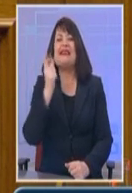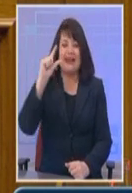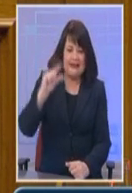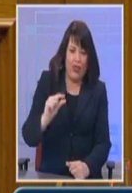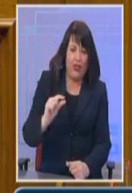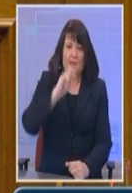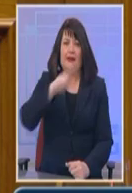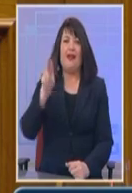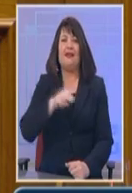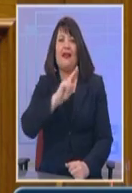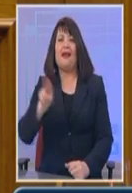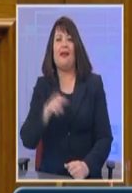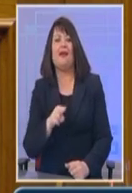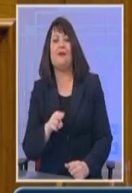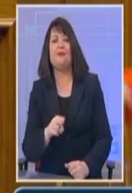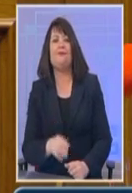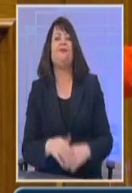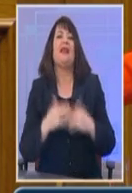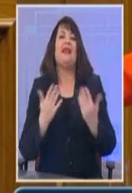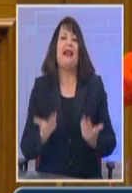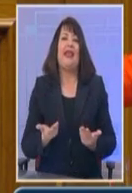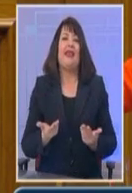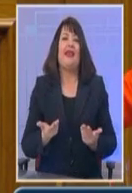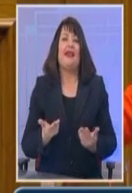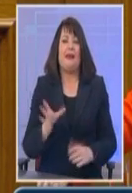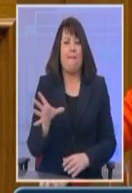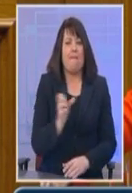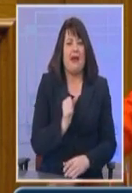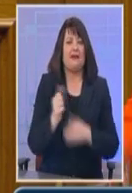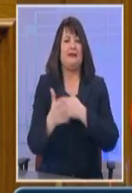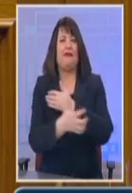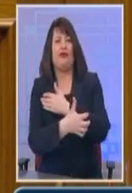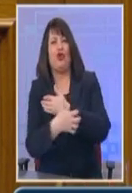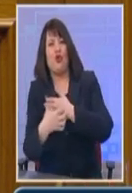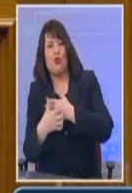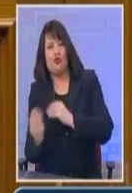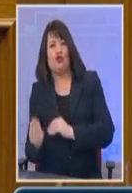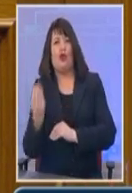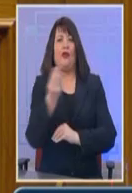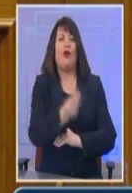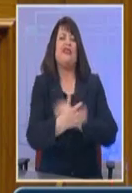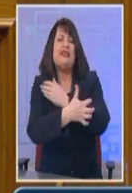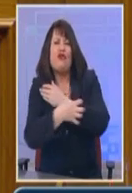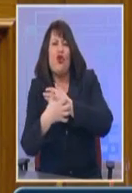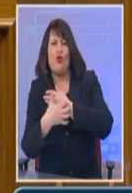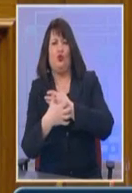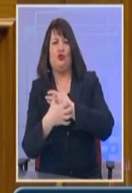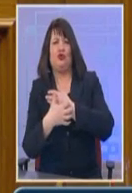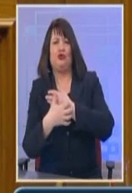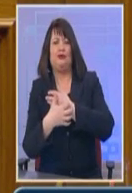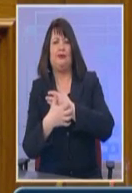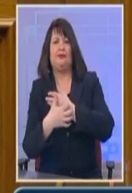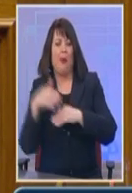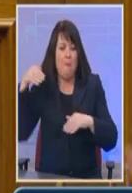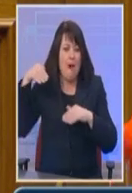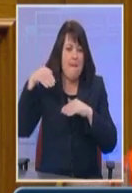της χώρας. Δηλαδή, τα παίρνετε από τους φτωχούς για να τα δώσετε στους φτωχότερους. Ισοπαίδωση προς